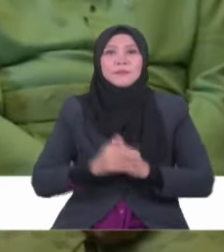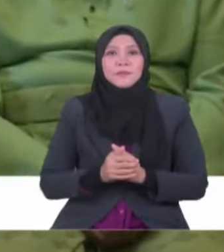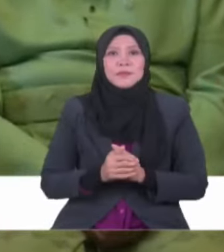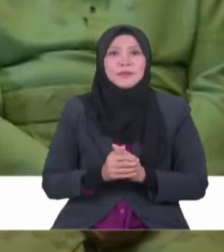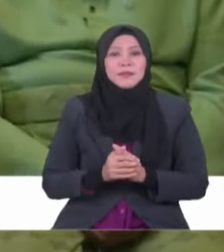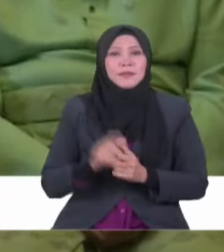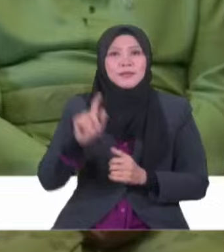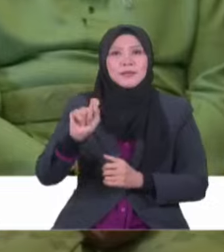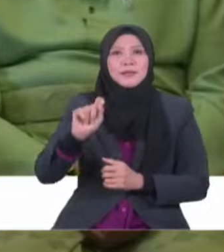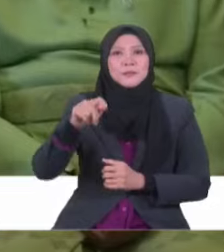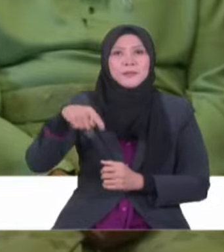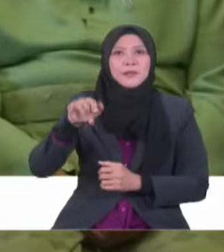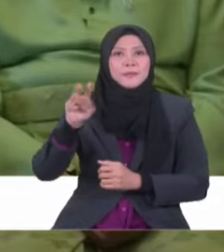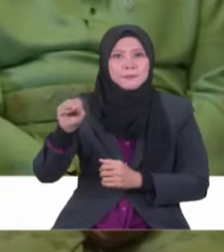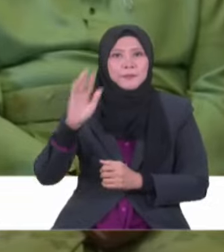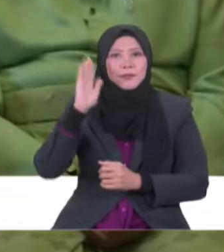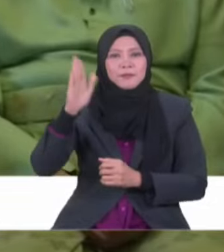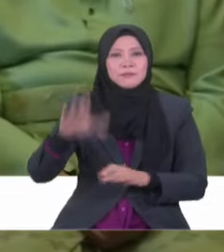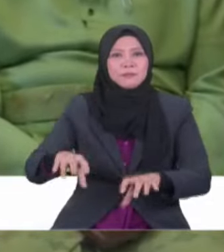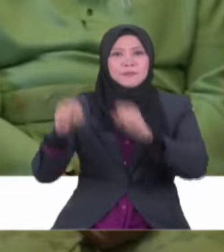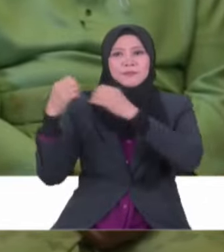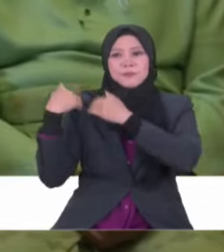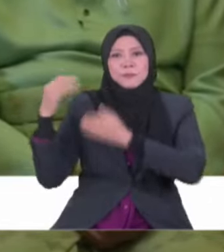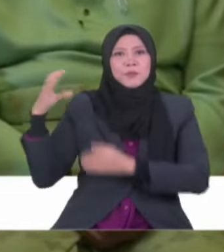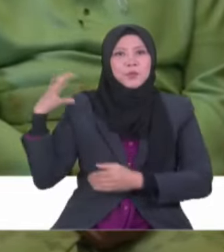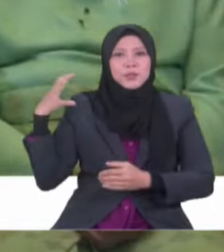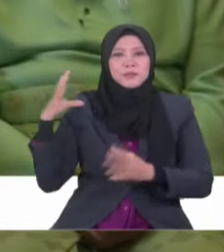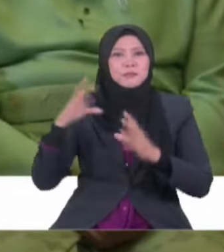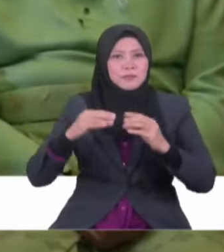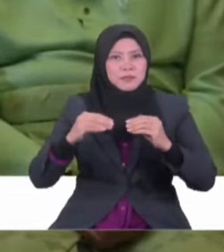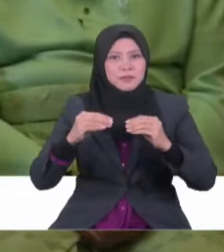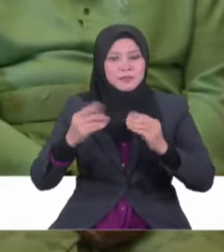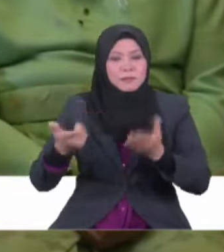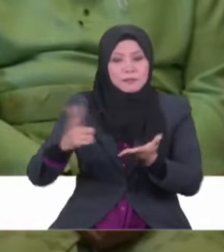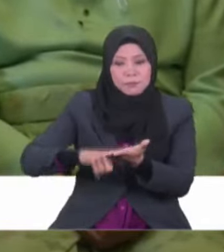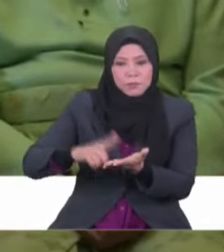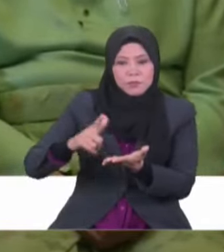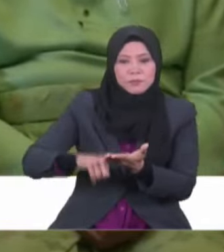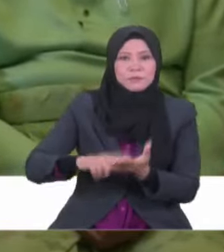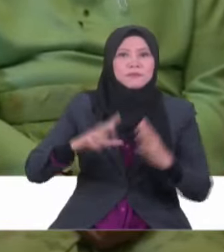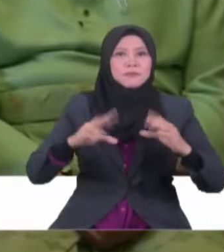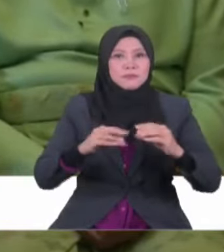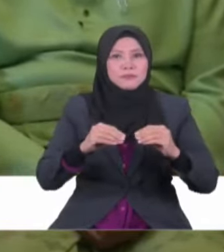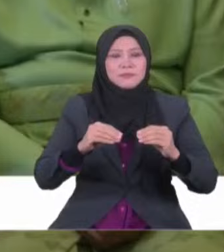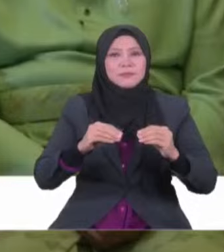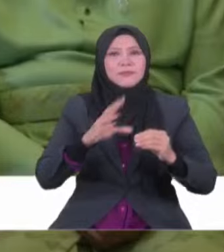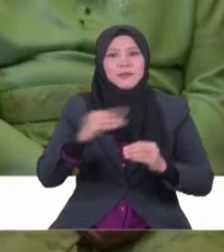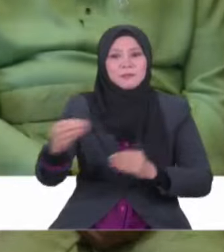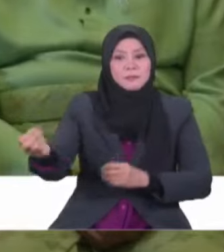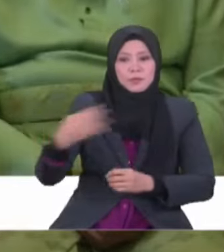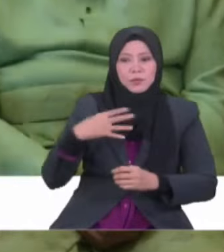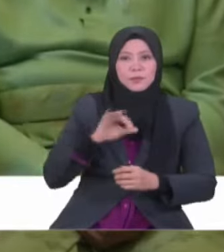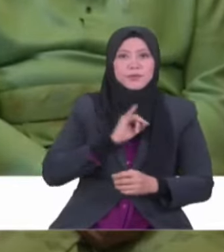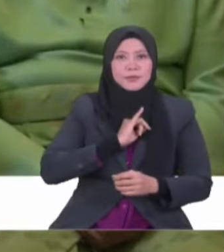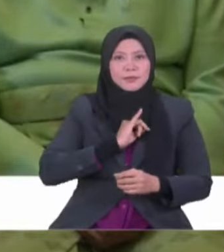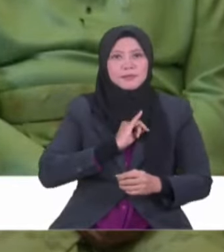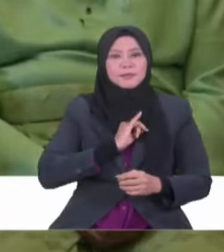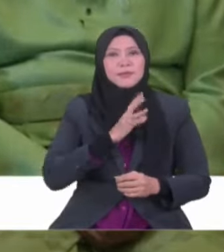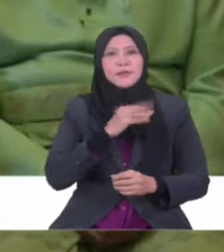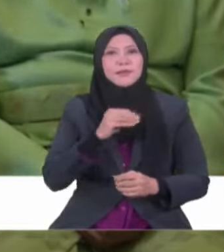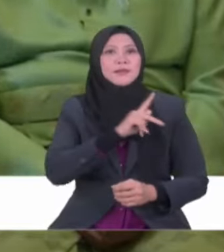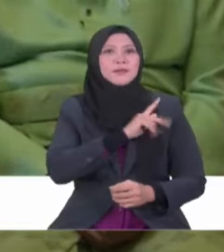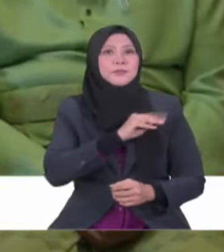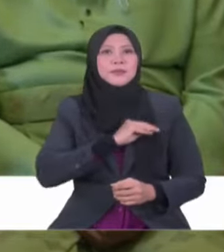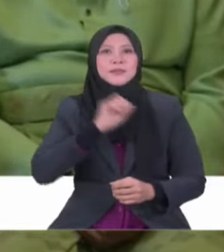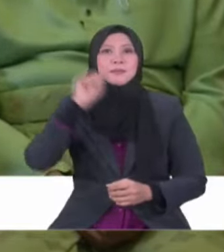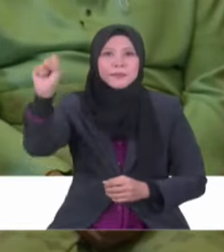TPM akan tunggusikan dan lapor kepada mesyuarat dan kepada saya dan Premier serta Ketua